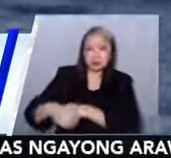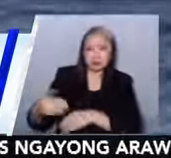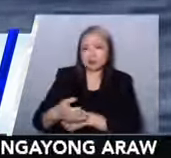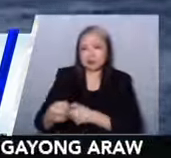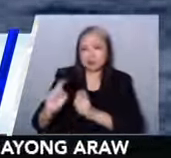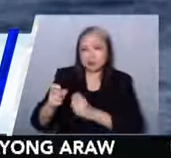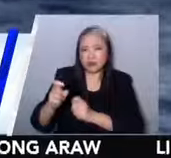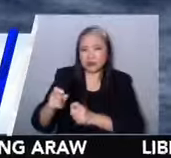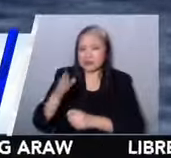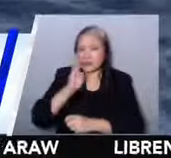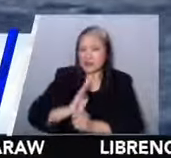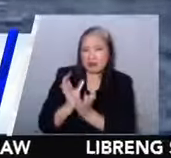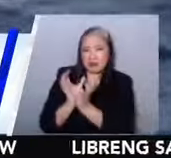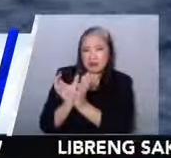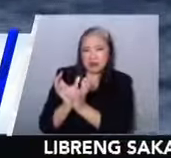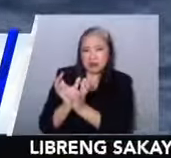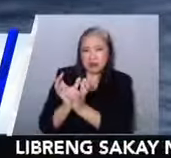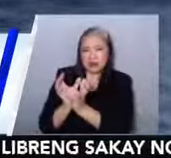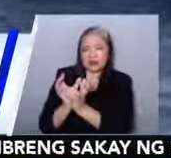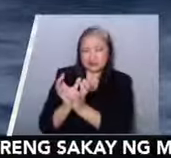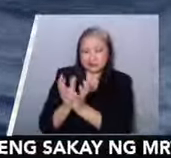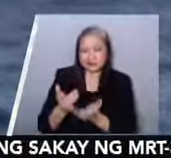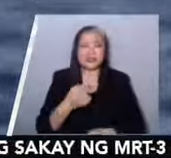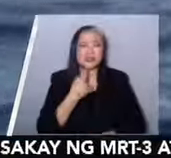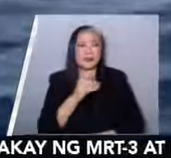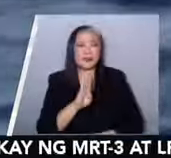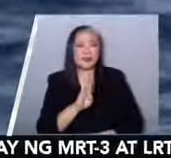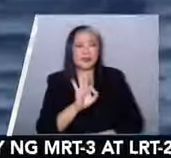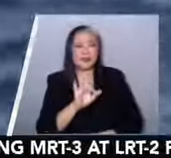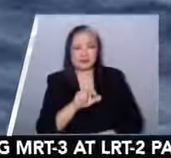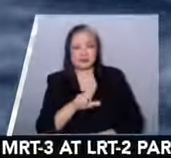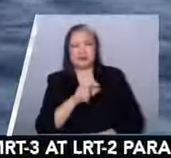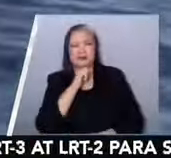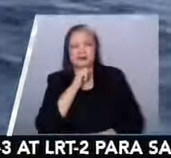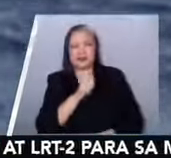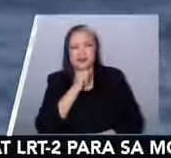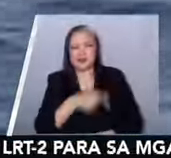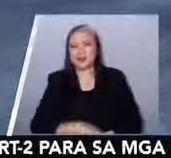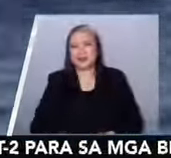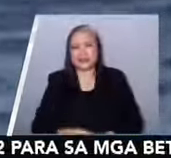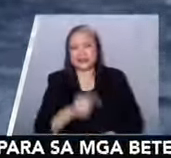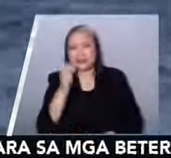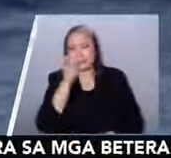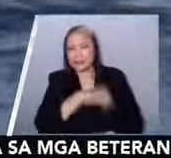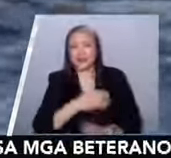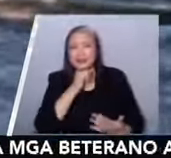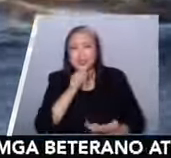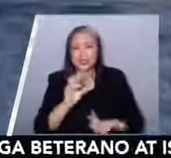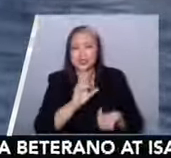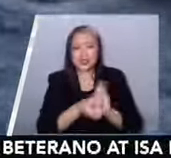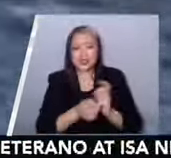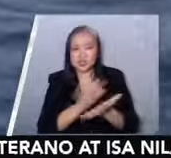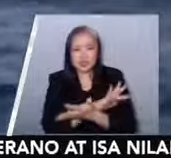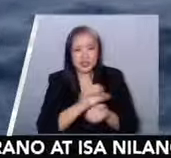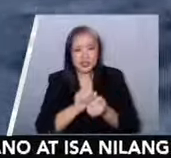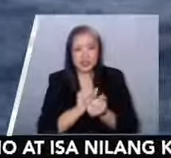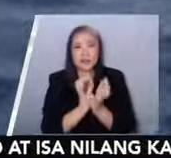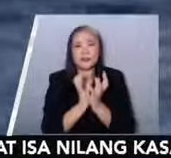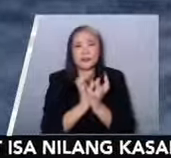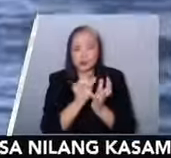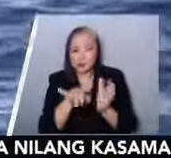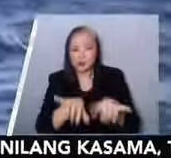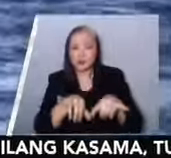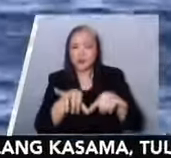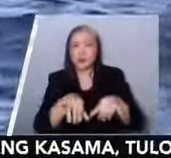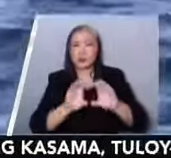bagay na itinanggi ng BFAR. Stationary siya, so hindi siya nakakasira ng mga coral kasi naka-float lang naman siya. At